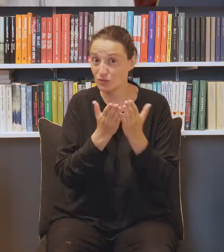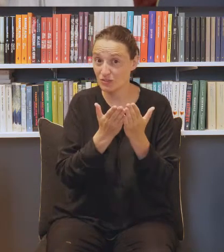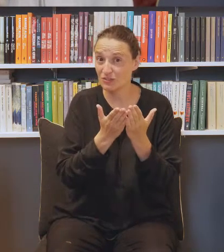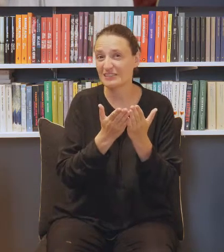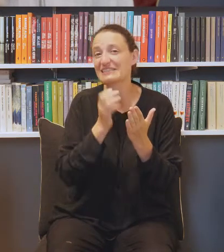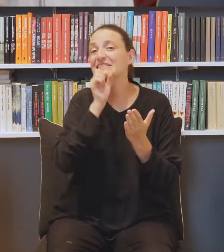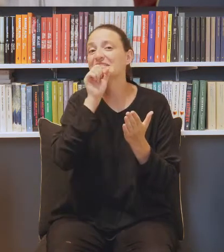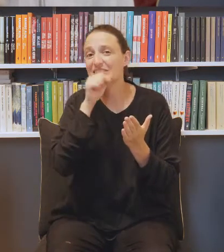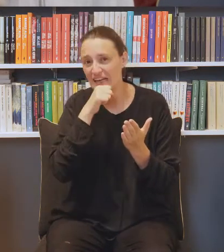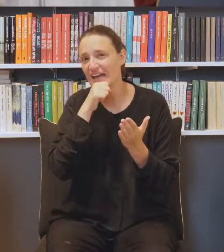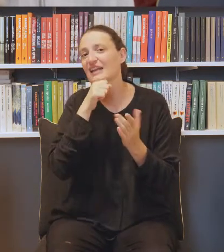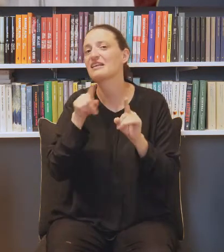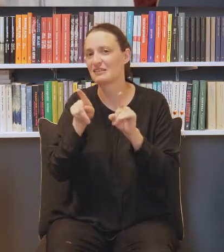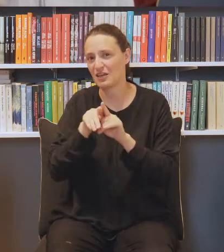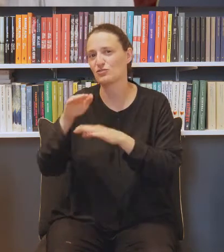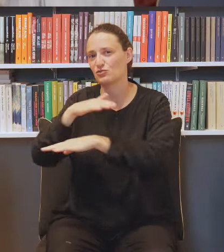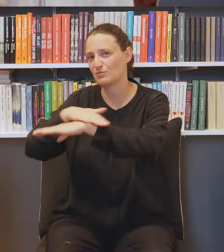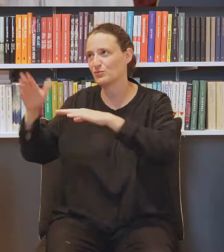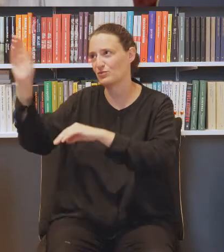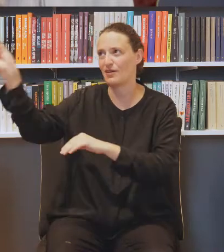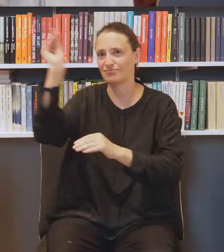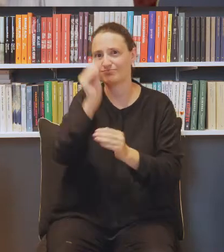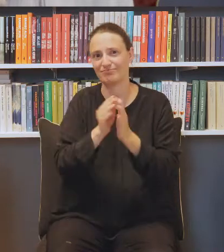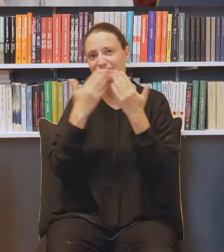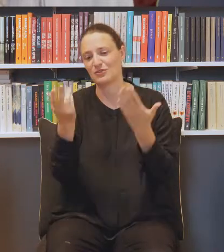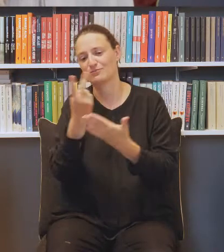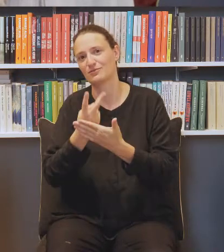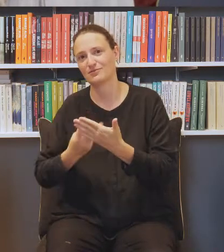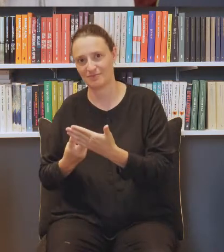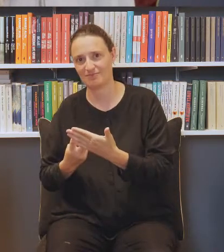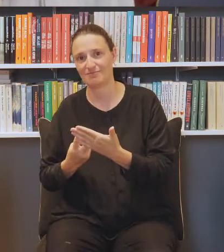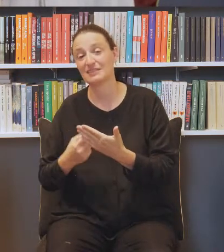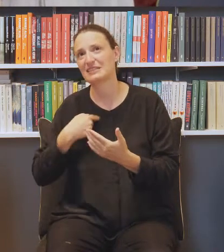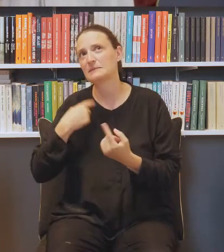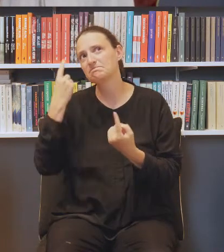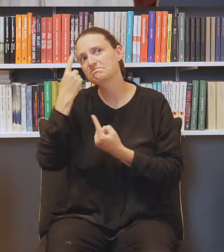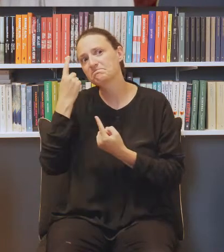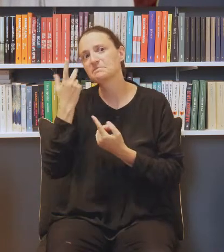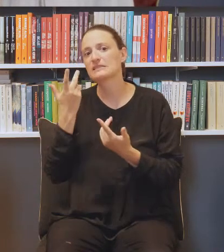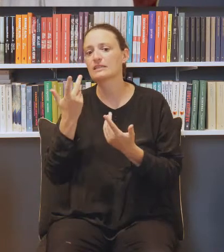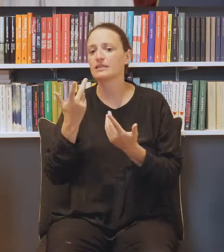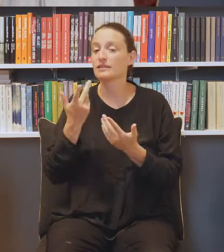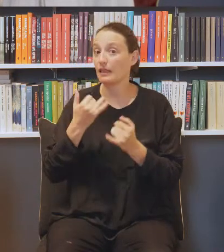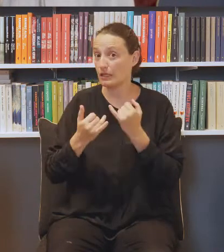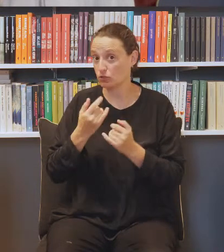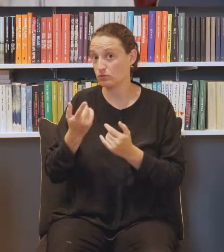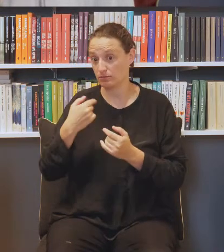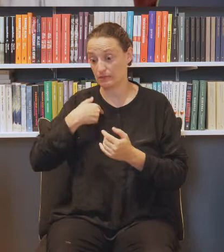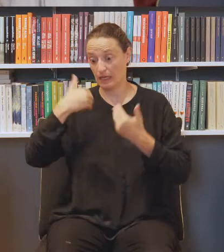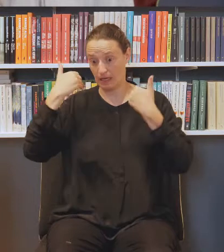są trochę starsze, bo uznałem, że tak z tym pisaniem, że jak się pisze